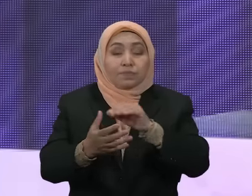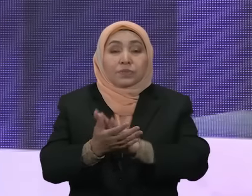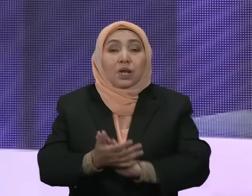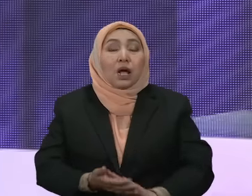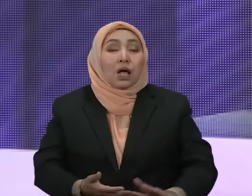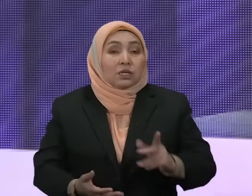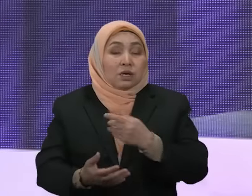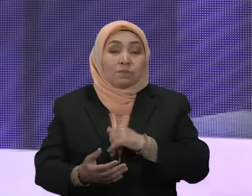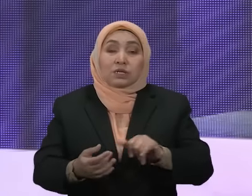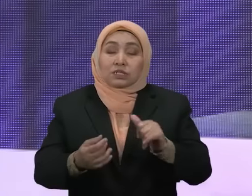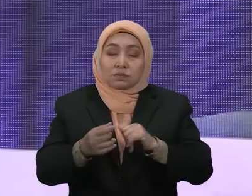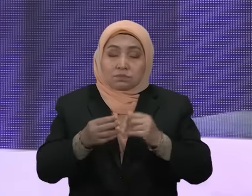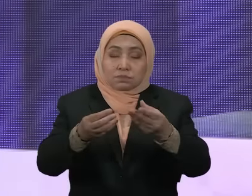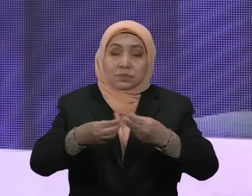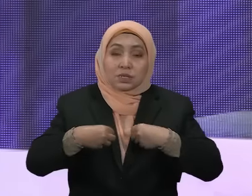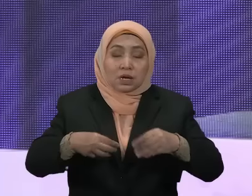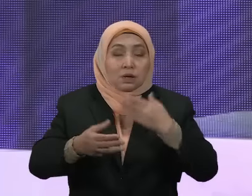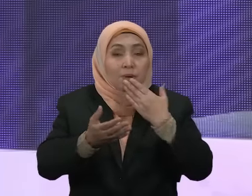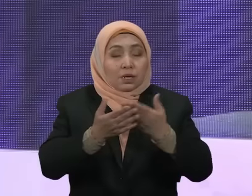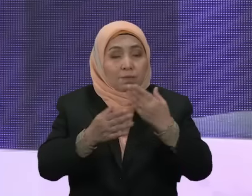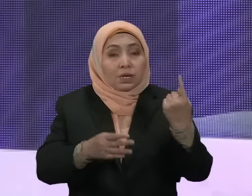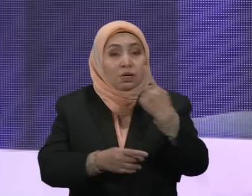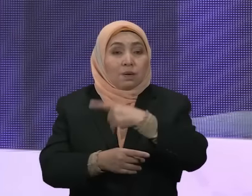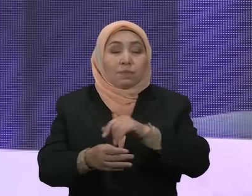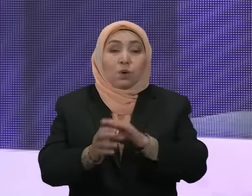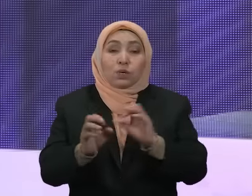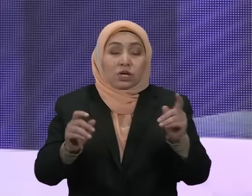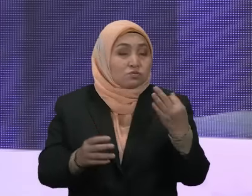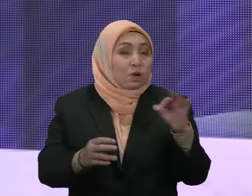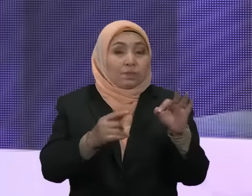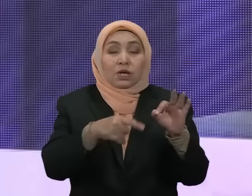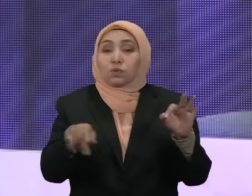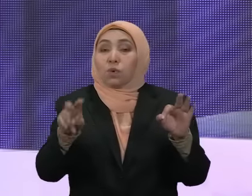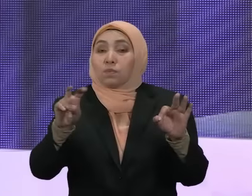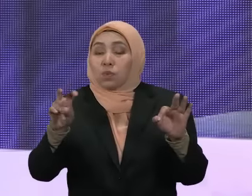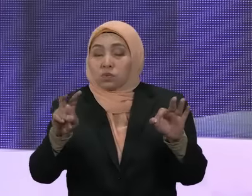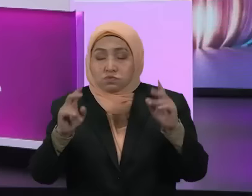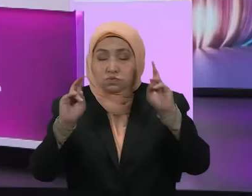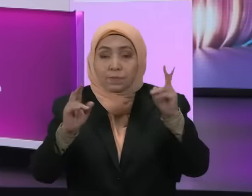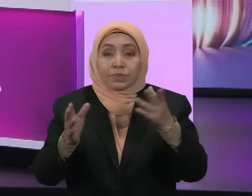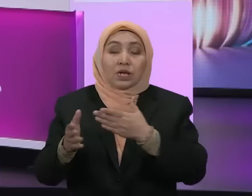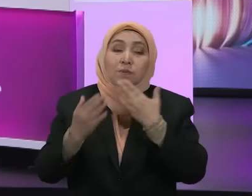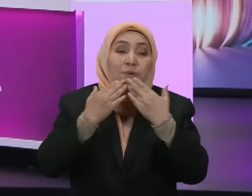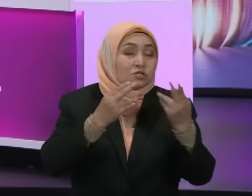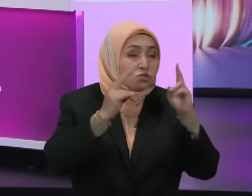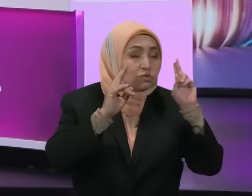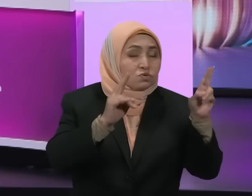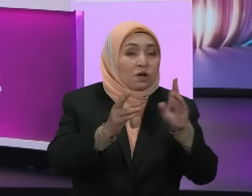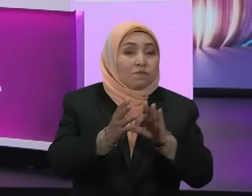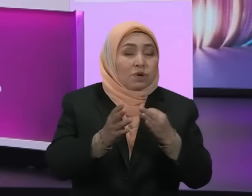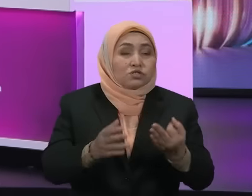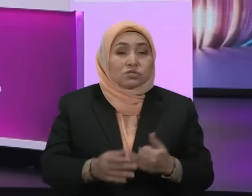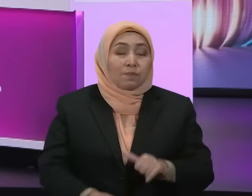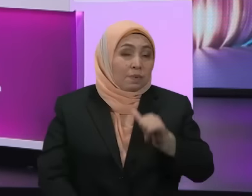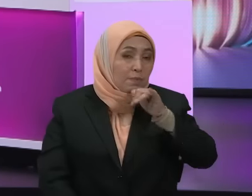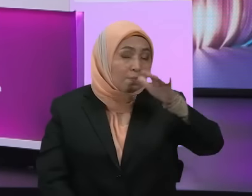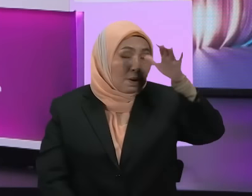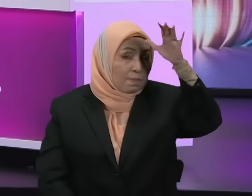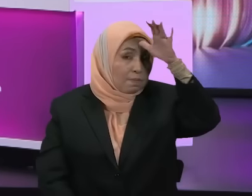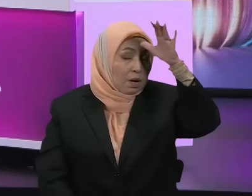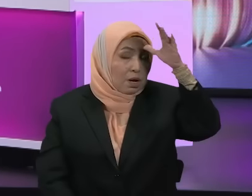hakim. Rabbi zidni ilma. Kita baca ayat 19-20 bersama Al-Fadhil Ustaz Tar. Terima kasih Al-Fadhil Ustaz Fas. Ayat Dialan Bonda, tuan-tuan dan